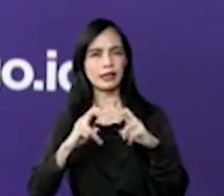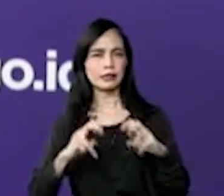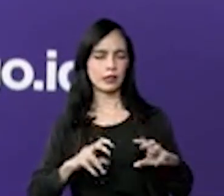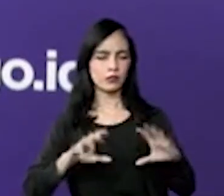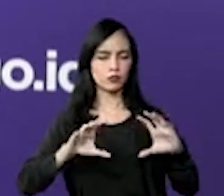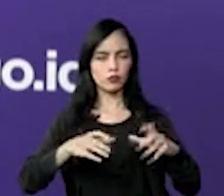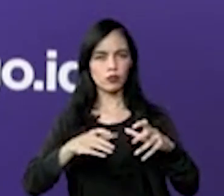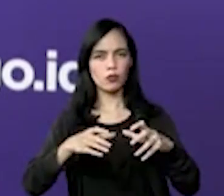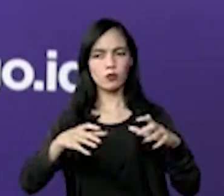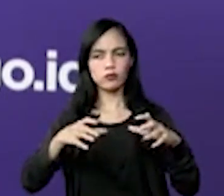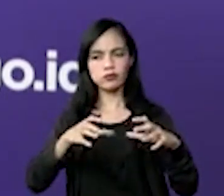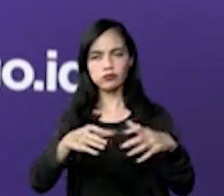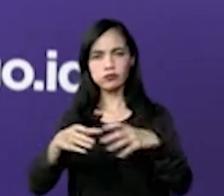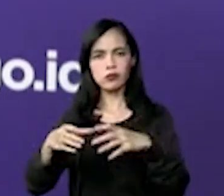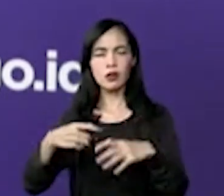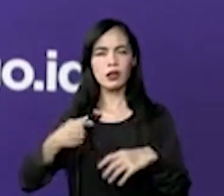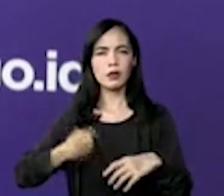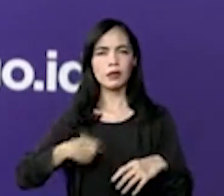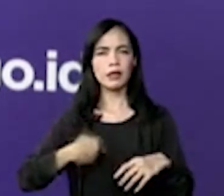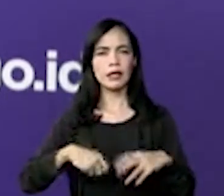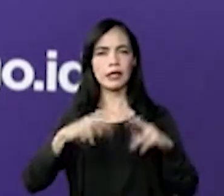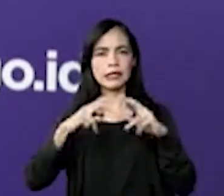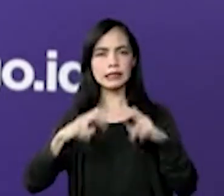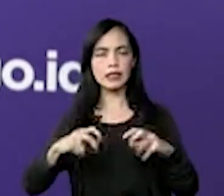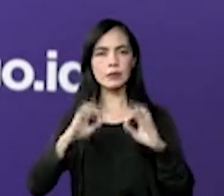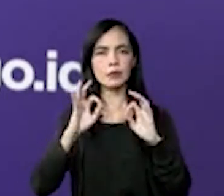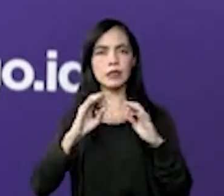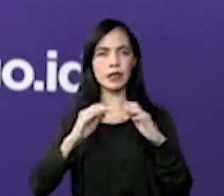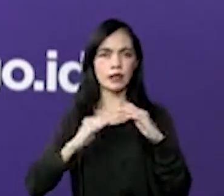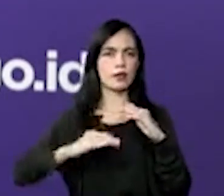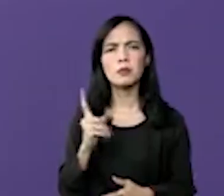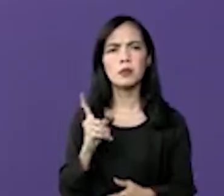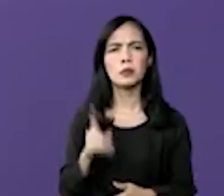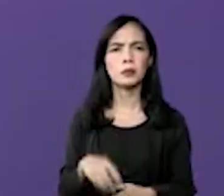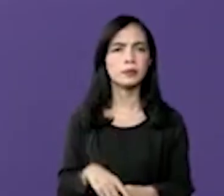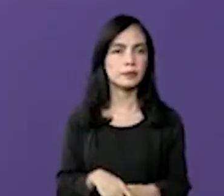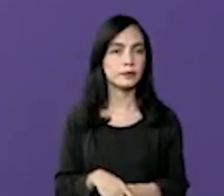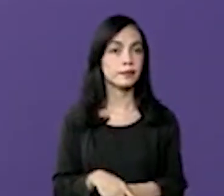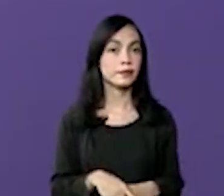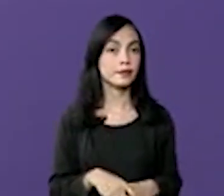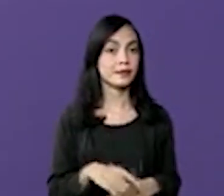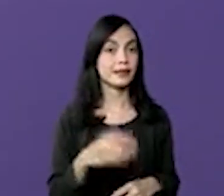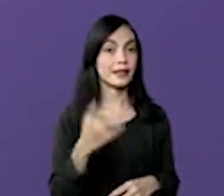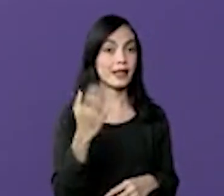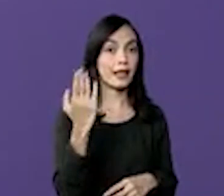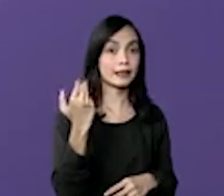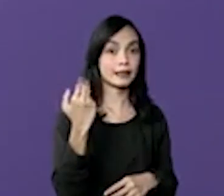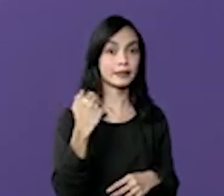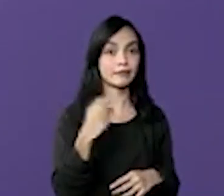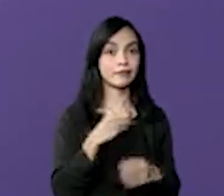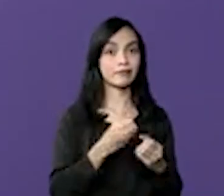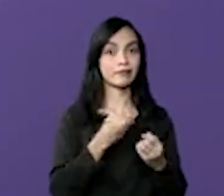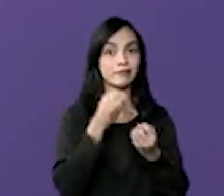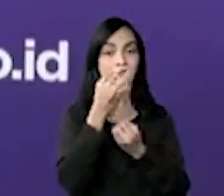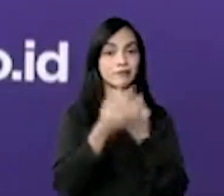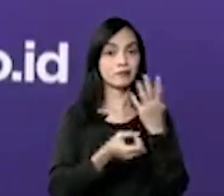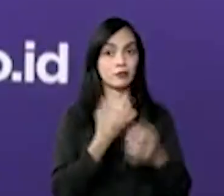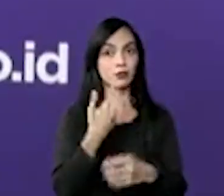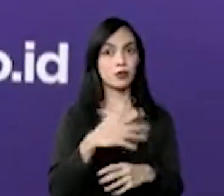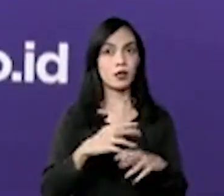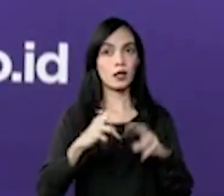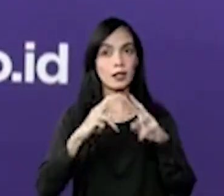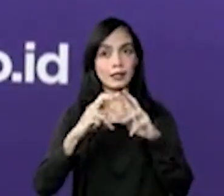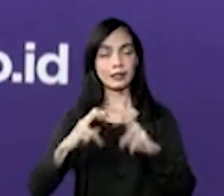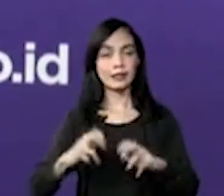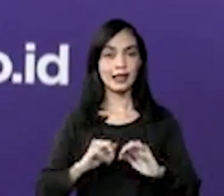Bidang Apoteker Advance dan Spesialis PP Ikatan Apoteker Indonesia. COVID-19 bisa menyebabkan komplikasi